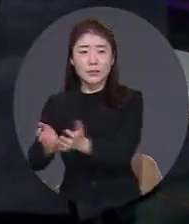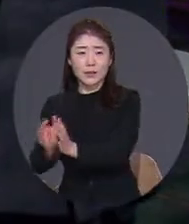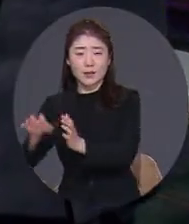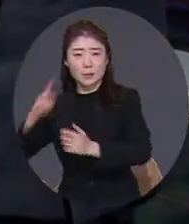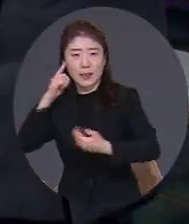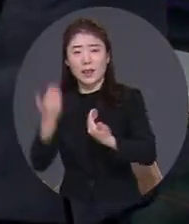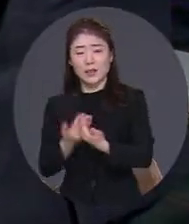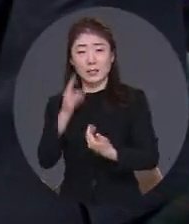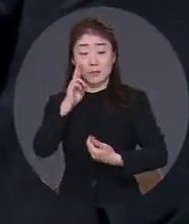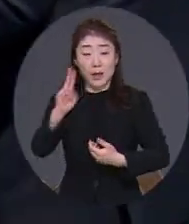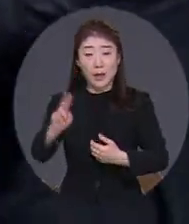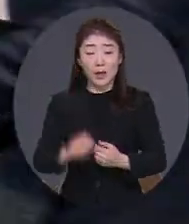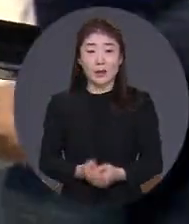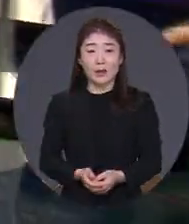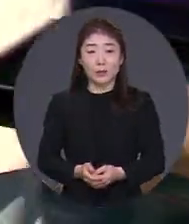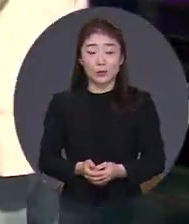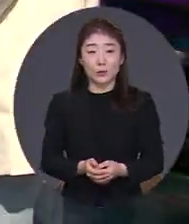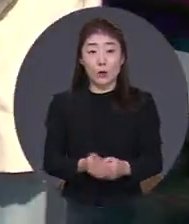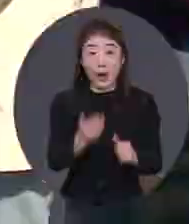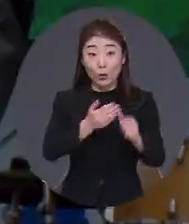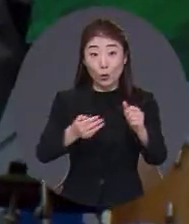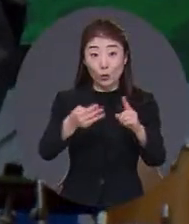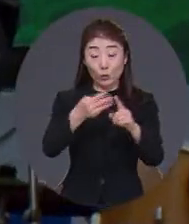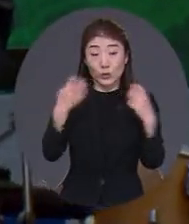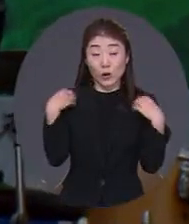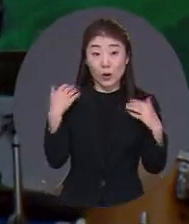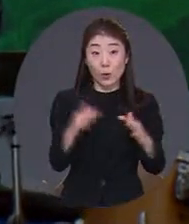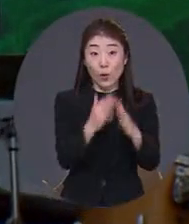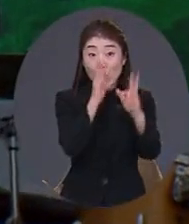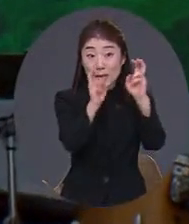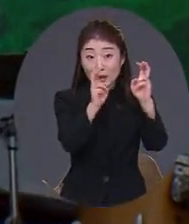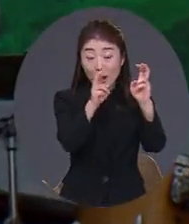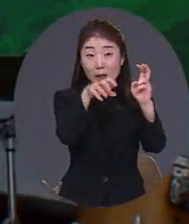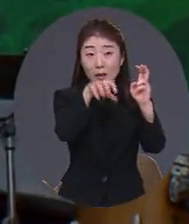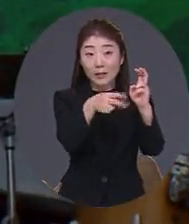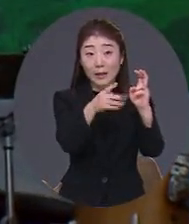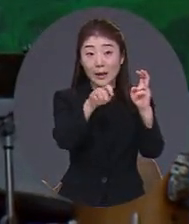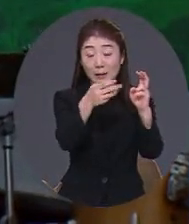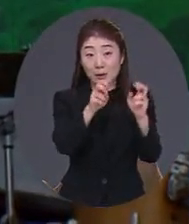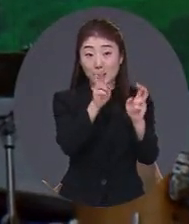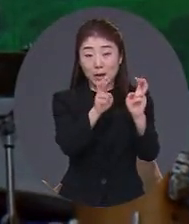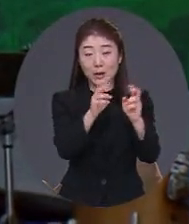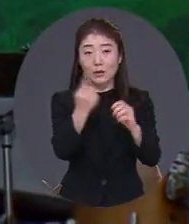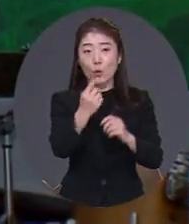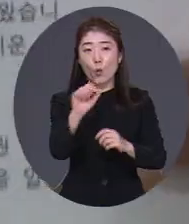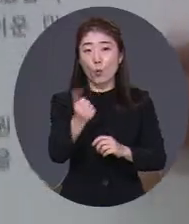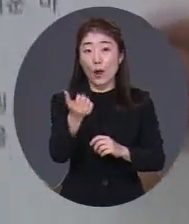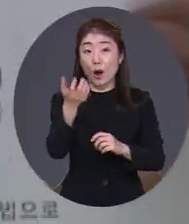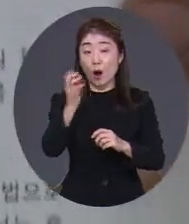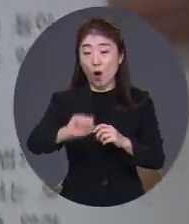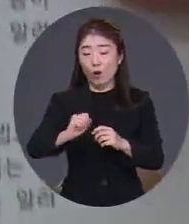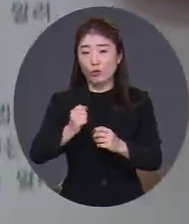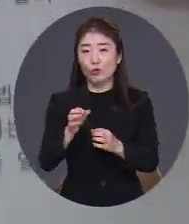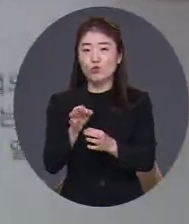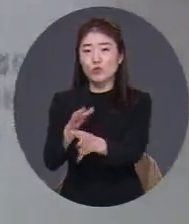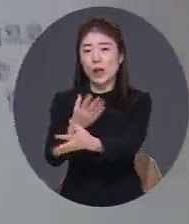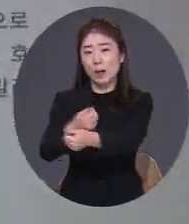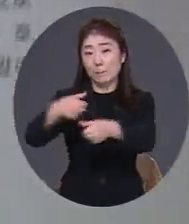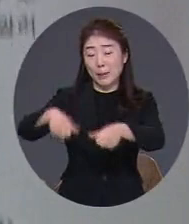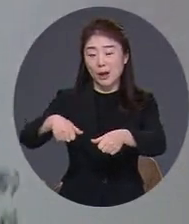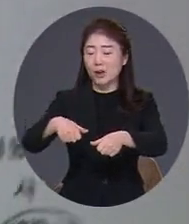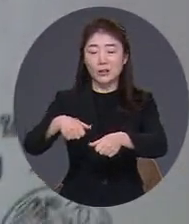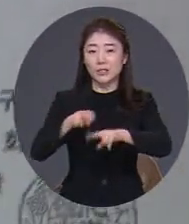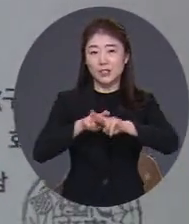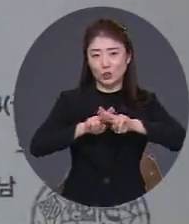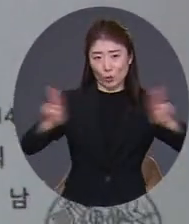겹쳤습니다. 하동군의 사업 파트너였던 대림건설마저 1,500억 원 투자 양해 각서를 파기해버려